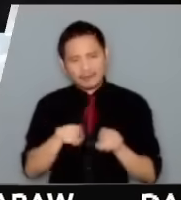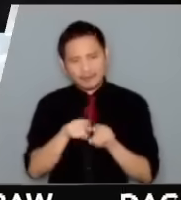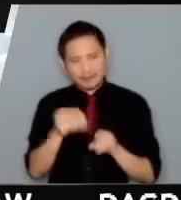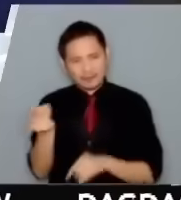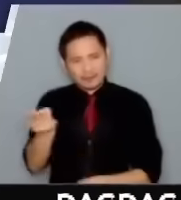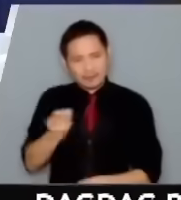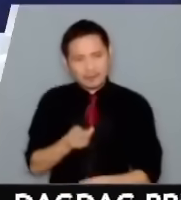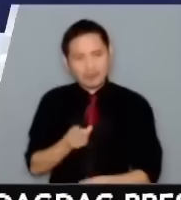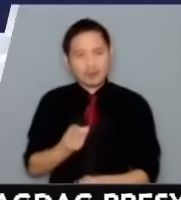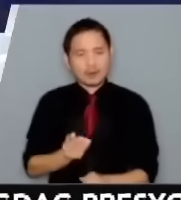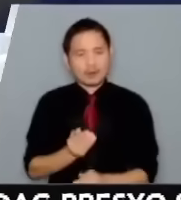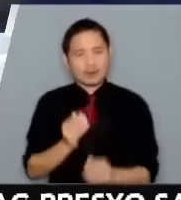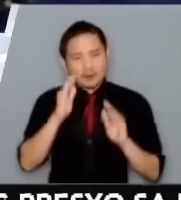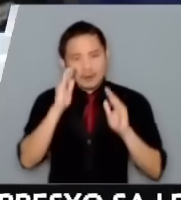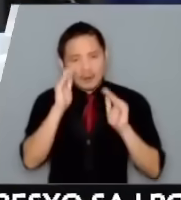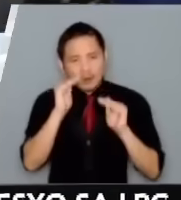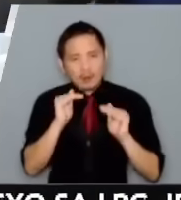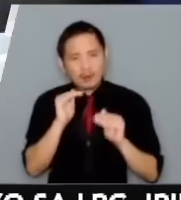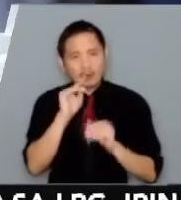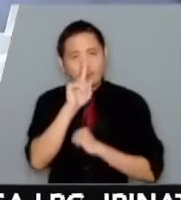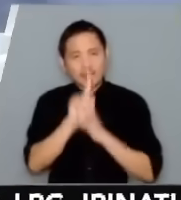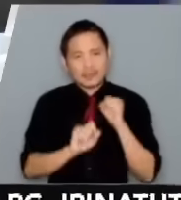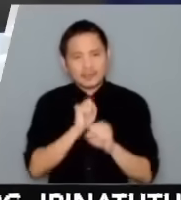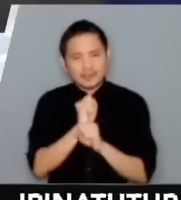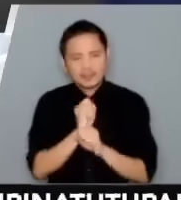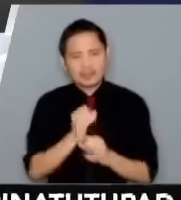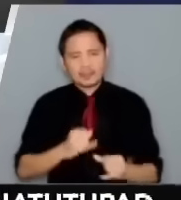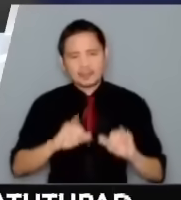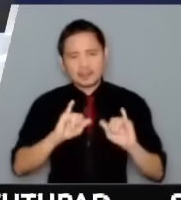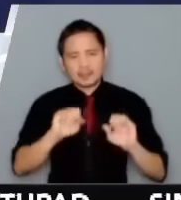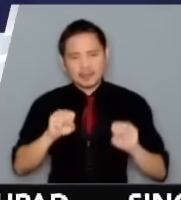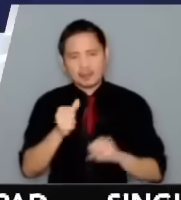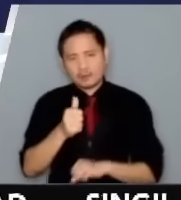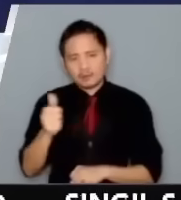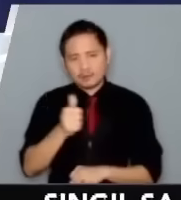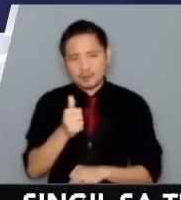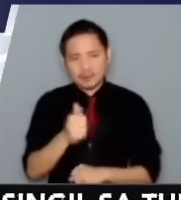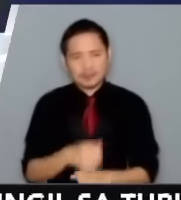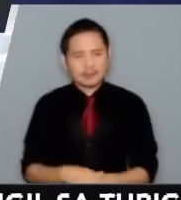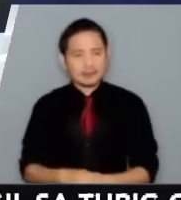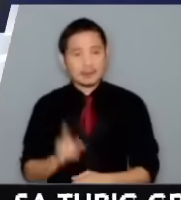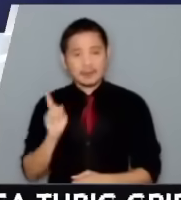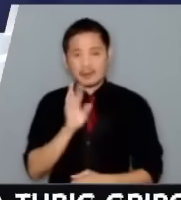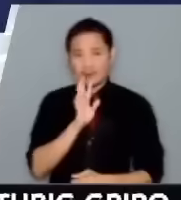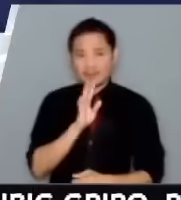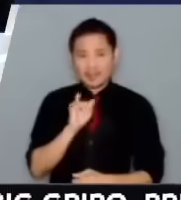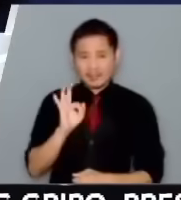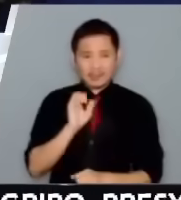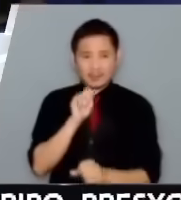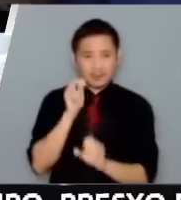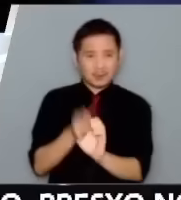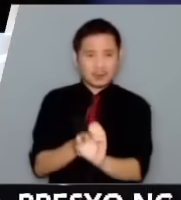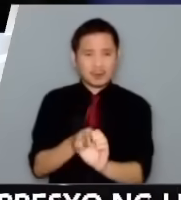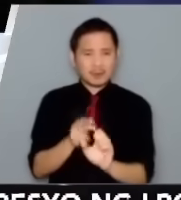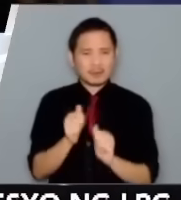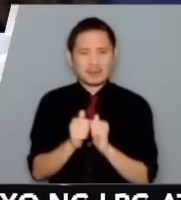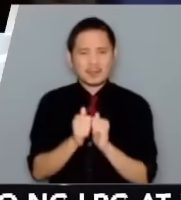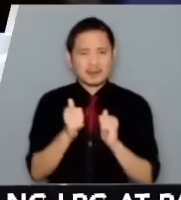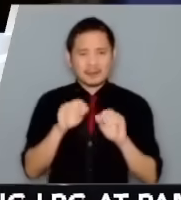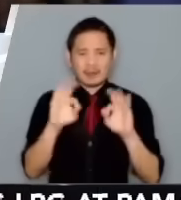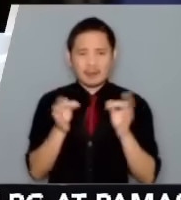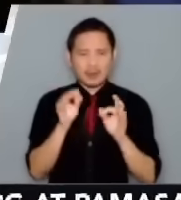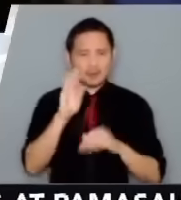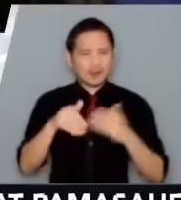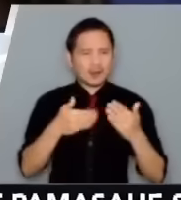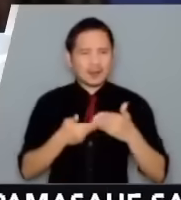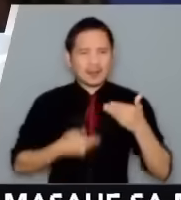wala na nga mami, notice na mami. Pag hindi kami na-consolidate, hindi na kami makabiyay. Paano pamilya namin? Magugutom naman kami lahat. Unang una, dyan